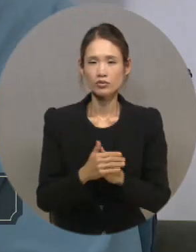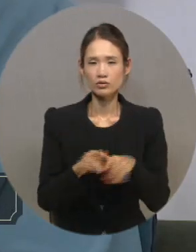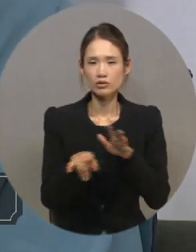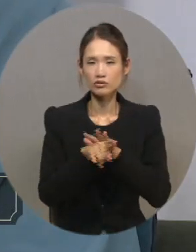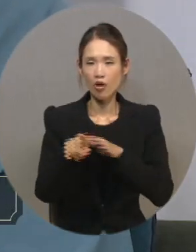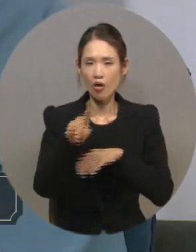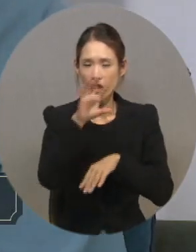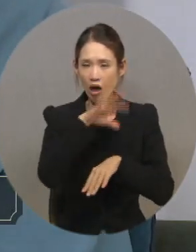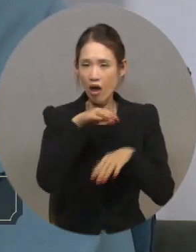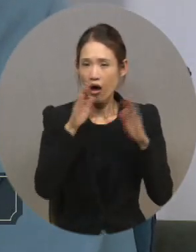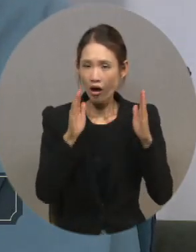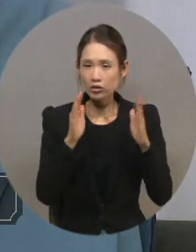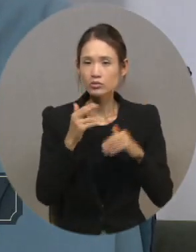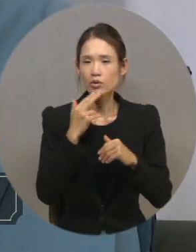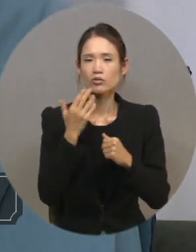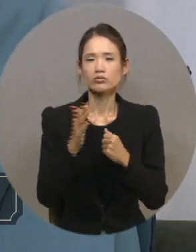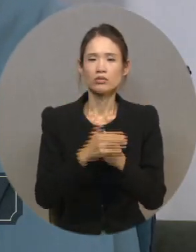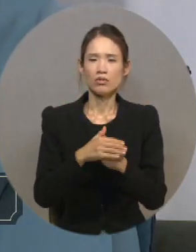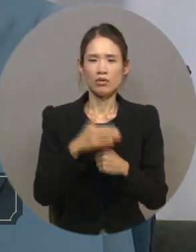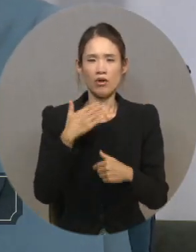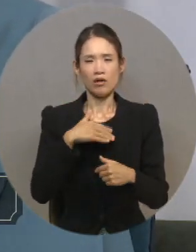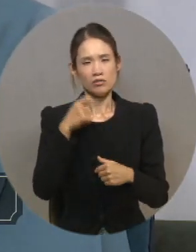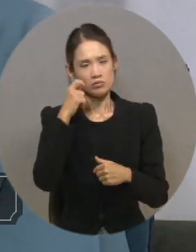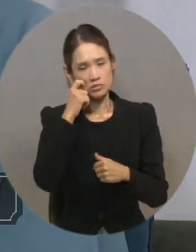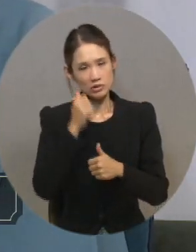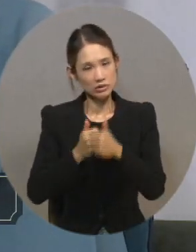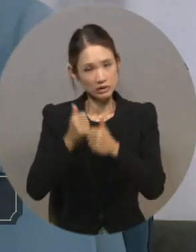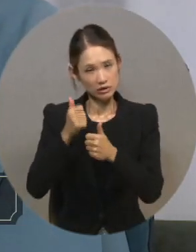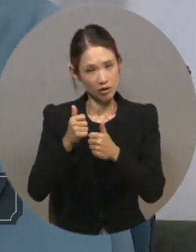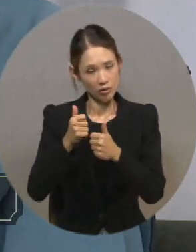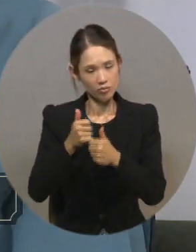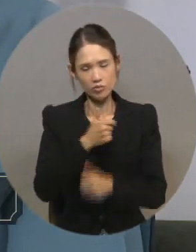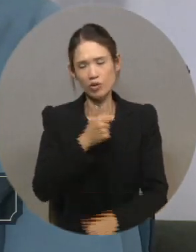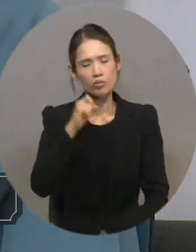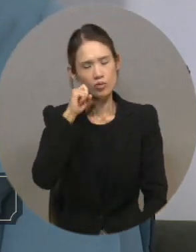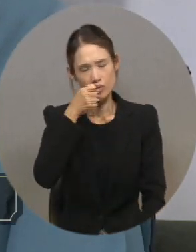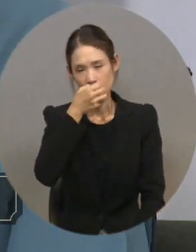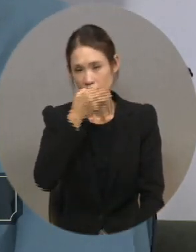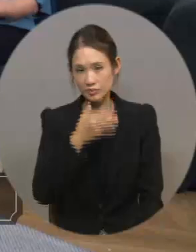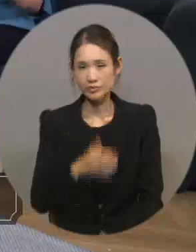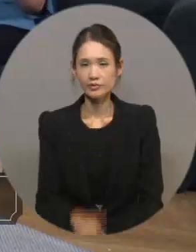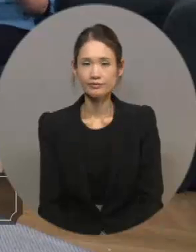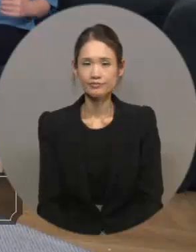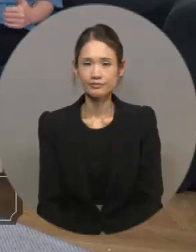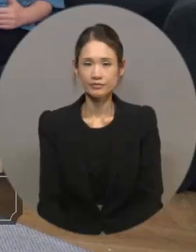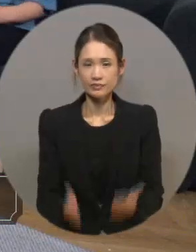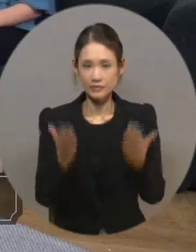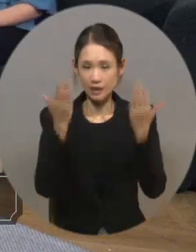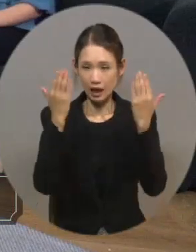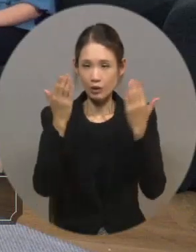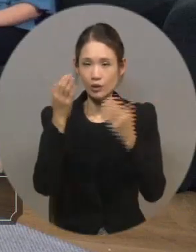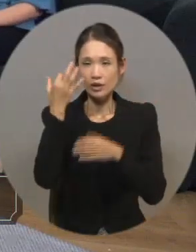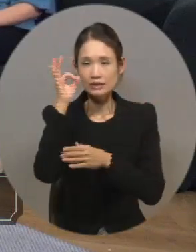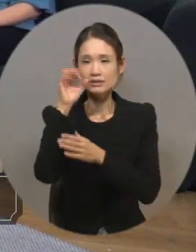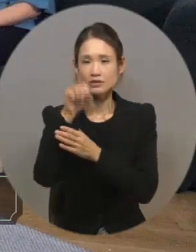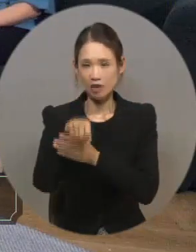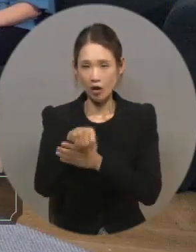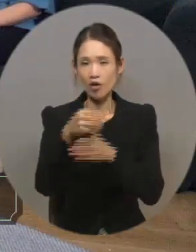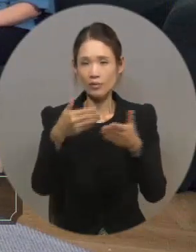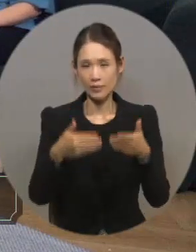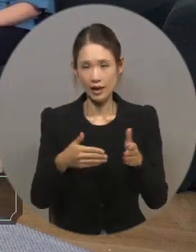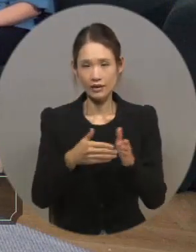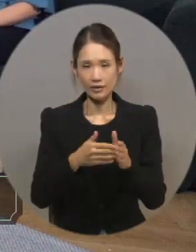돼 있는데 얘네들이 알지도 못하는데 시험 쳐야 되니까 너무 힘들더라고요. 그래서 오히려 학교가 인가를 받게